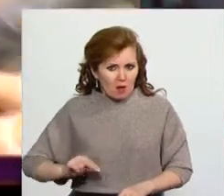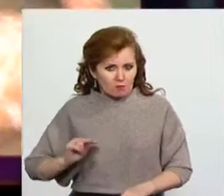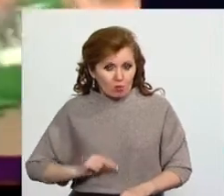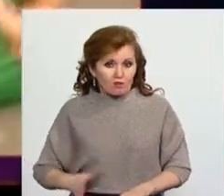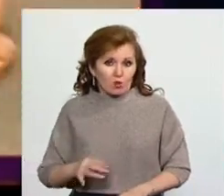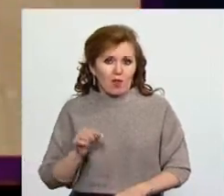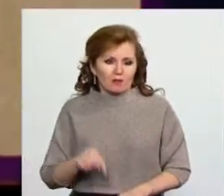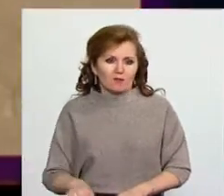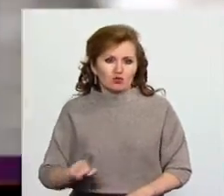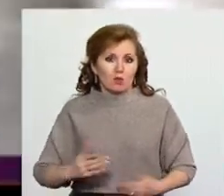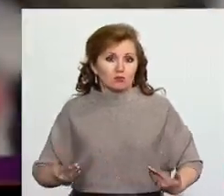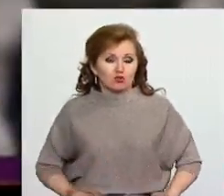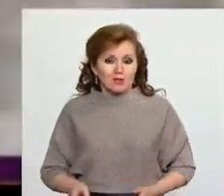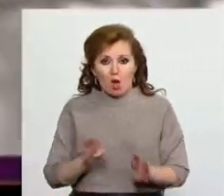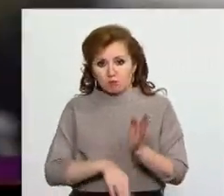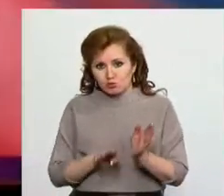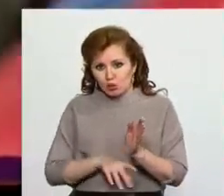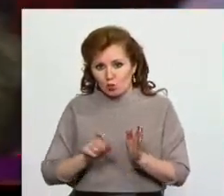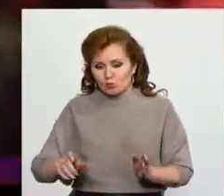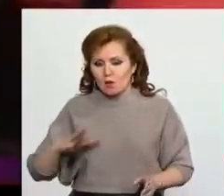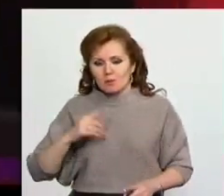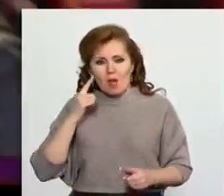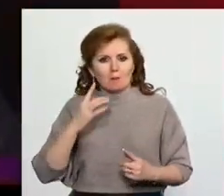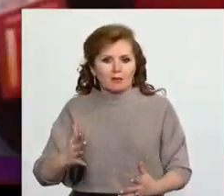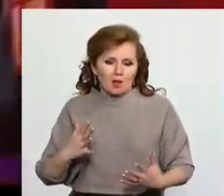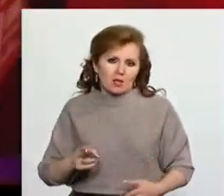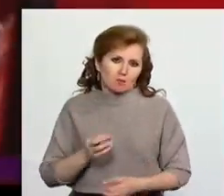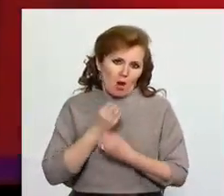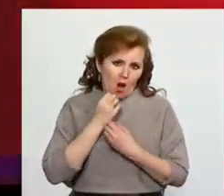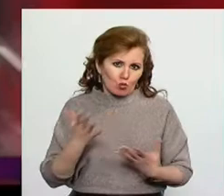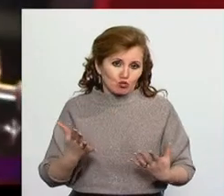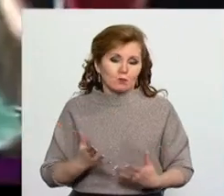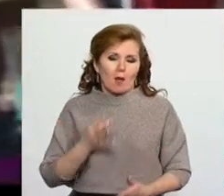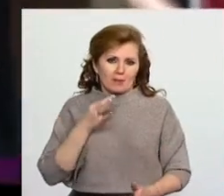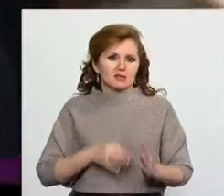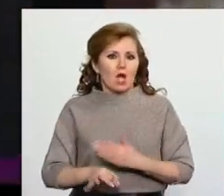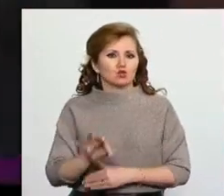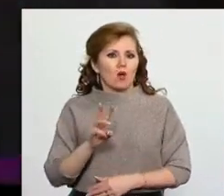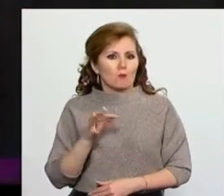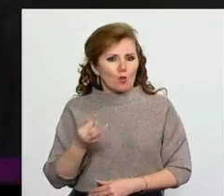того, чтобы жизнь обычных людей была понятной и по-хорошему предсказуемой.